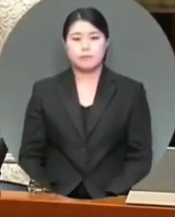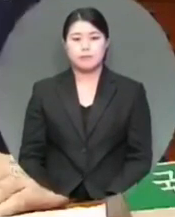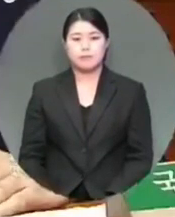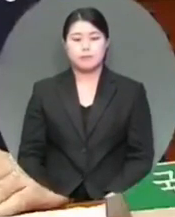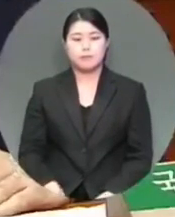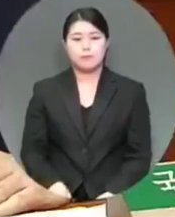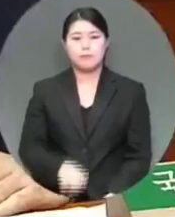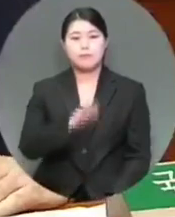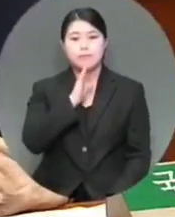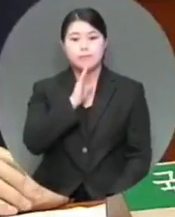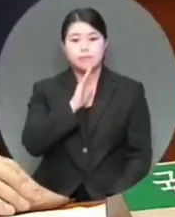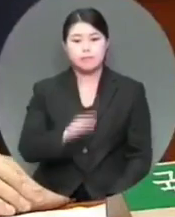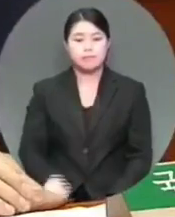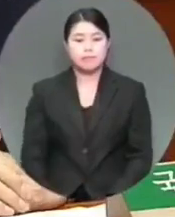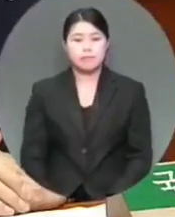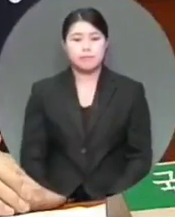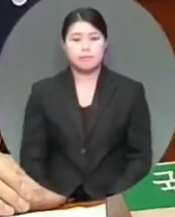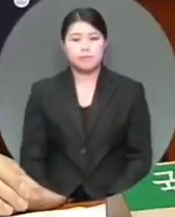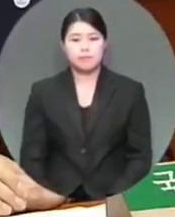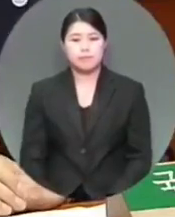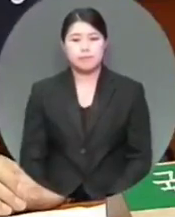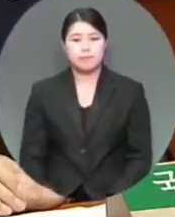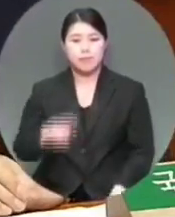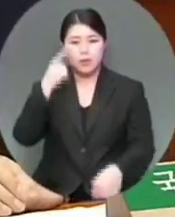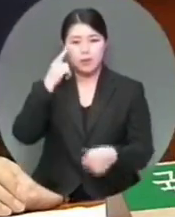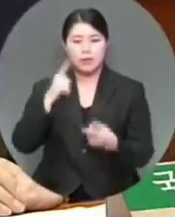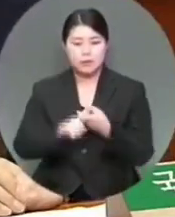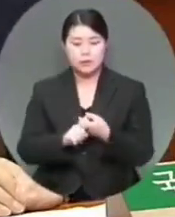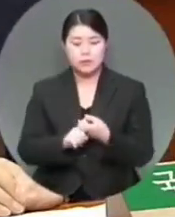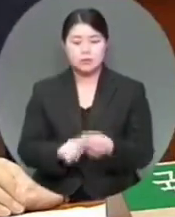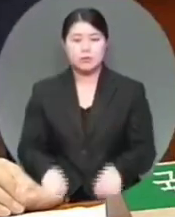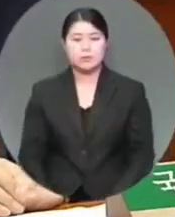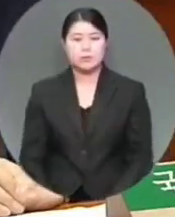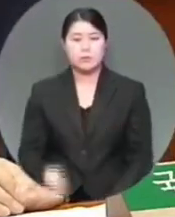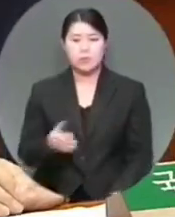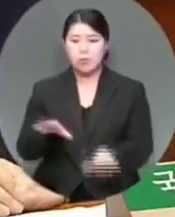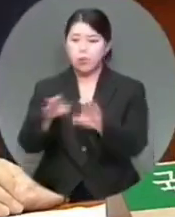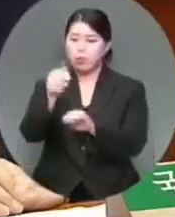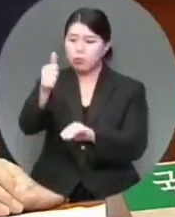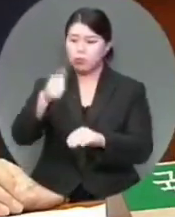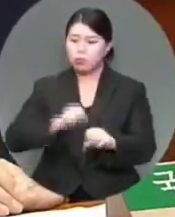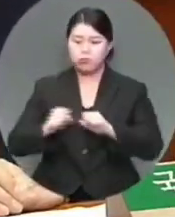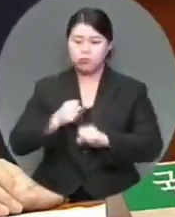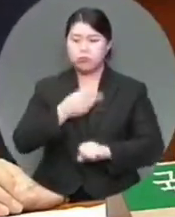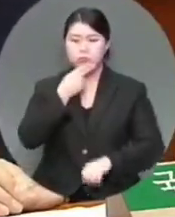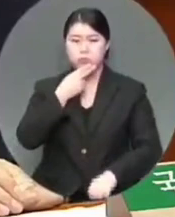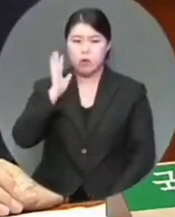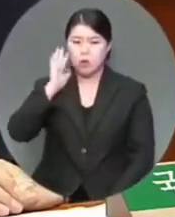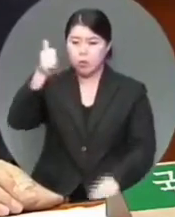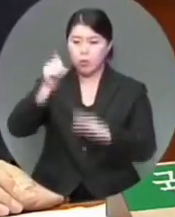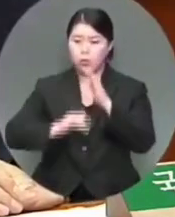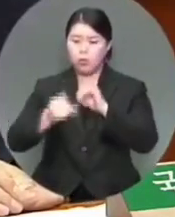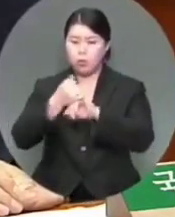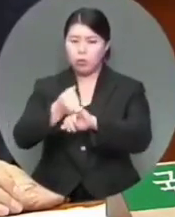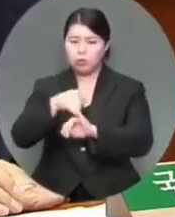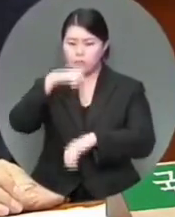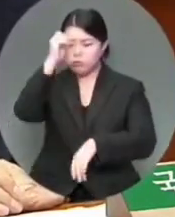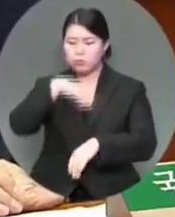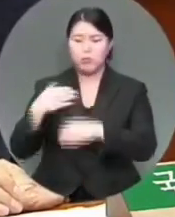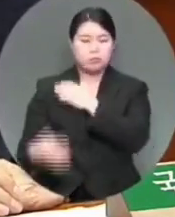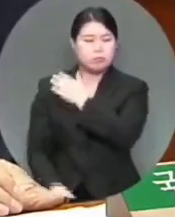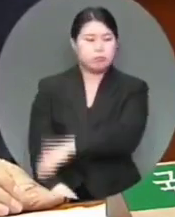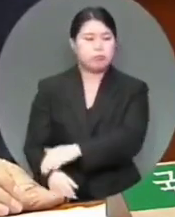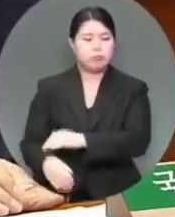맞습니다. 네. 맞죠? 그런데 네, 총리는 한 번도 있습니다. 그런 역할을 안 하고 대통령 공약을 그대로 방치하는 것